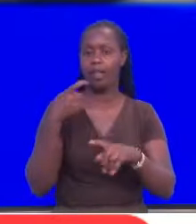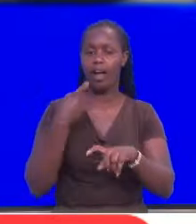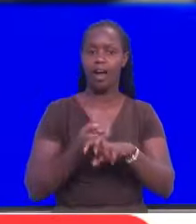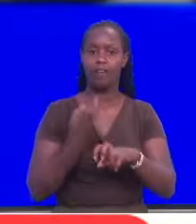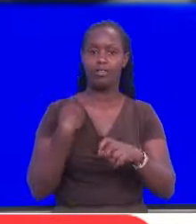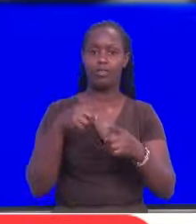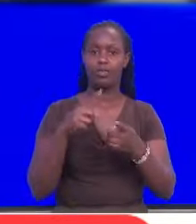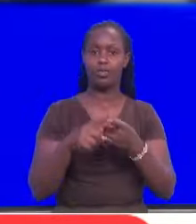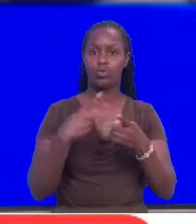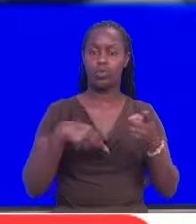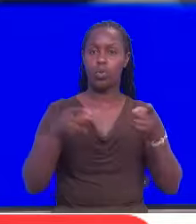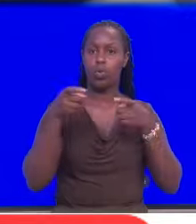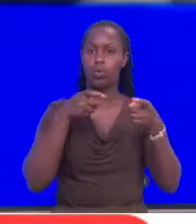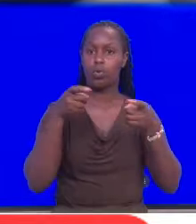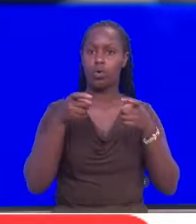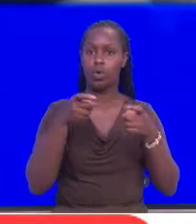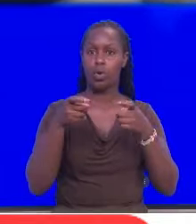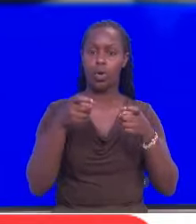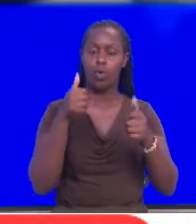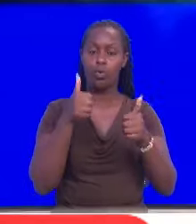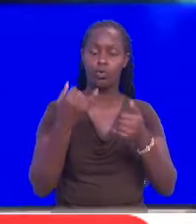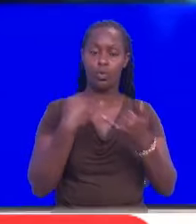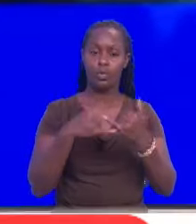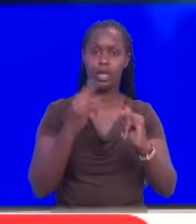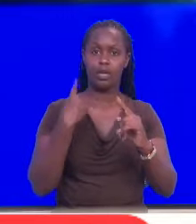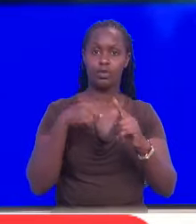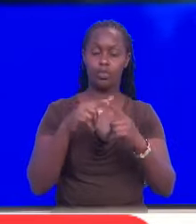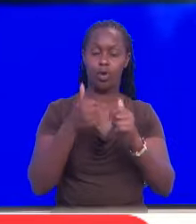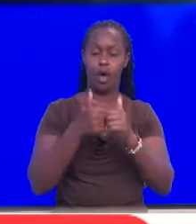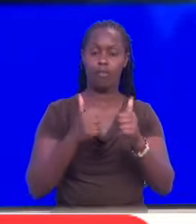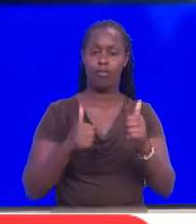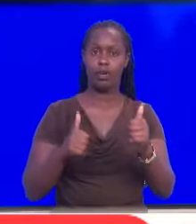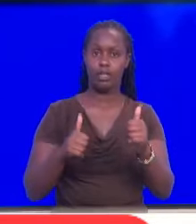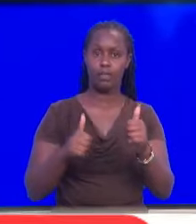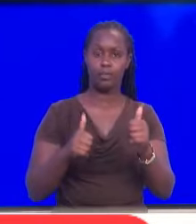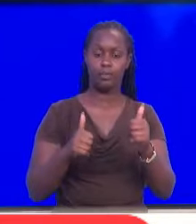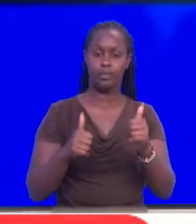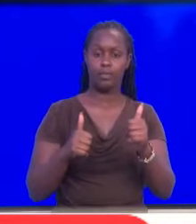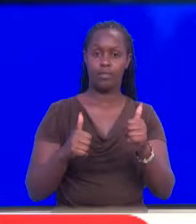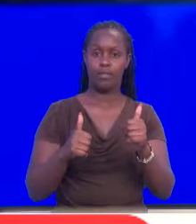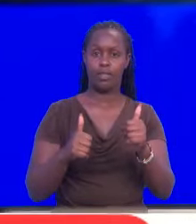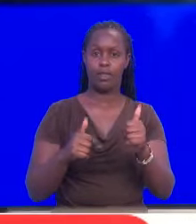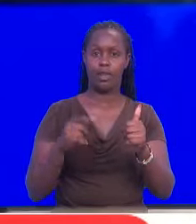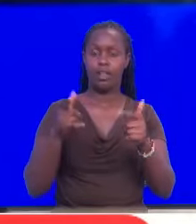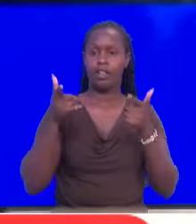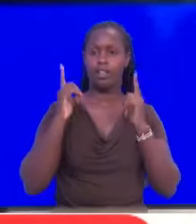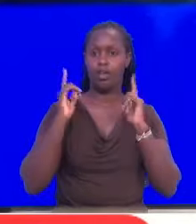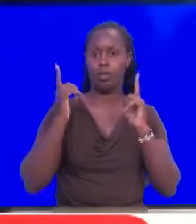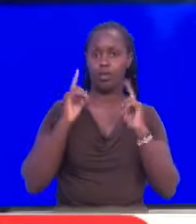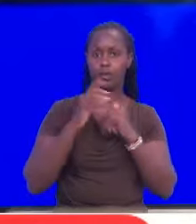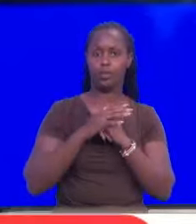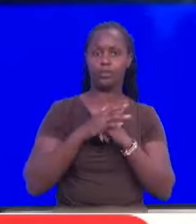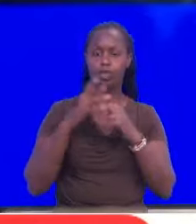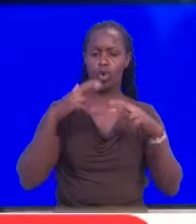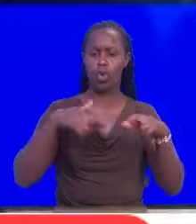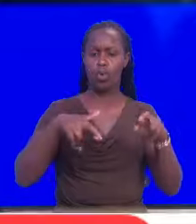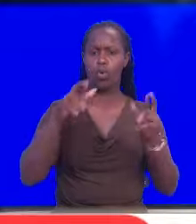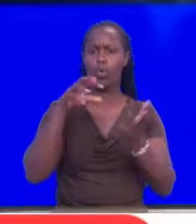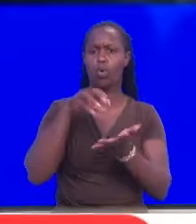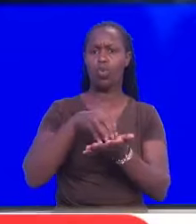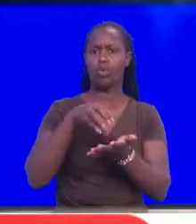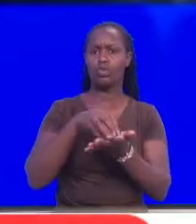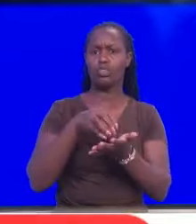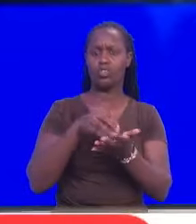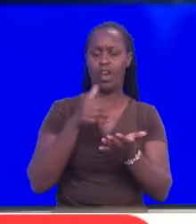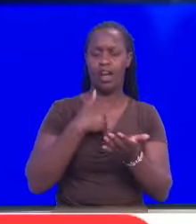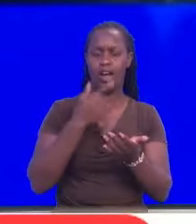hilo walipokuwa wakikwepa trailer iliyokuwa mbele yao. Condition ya barabara kukua iko na mitaro